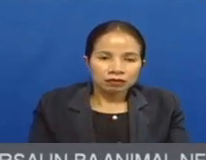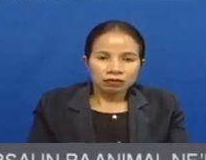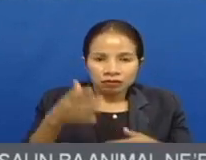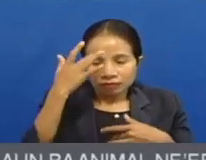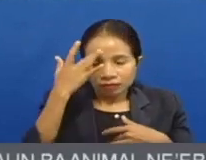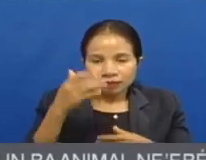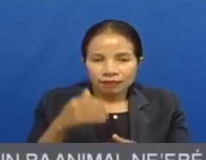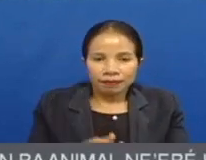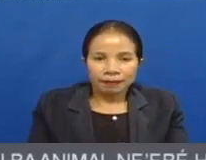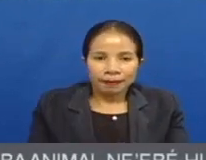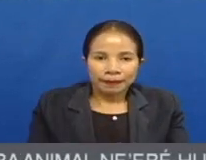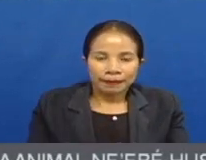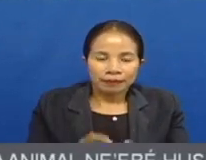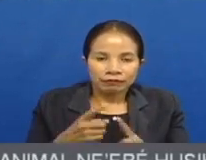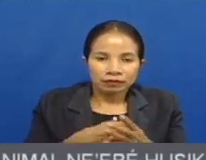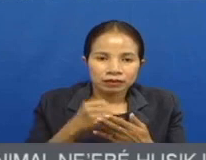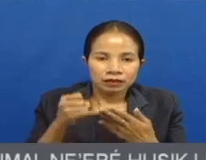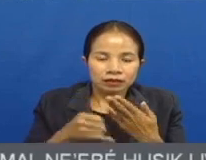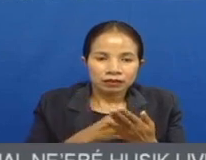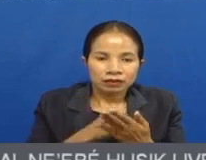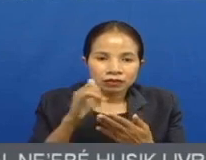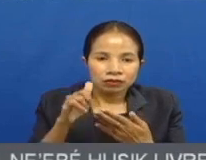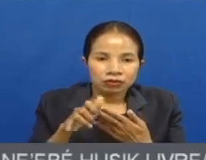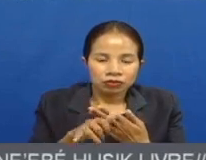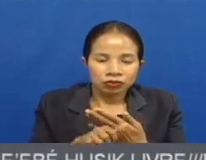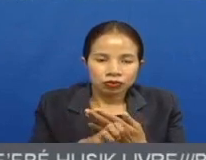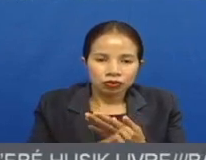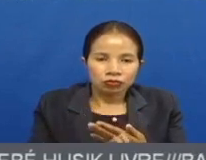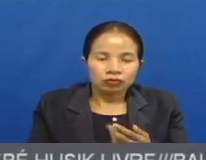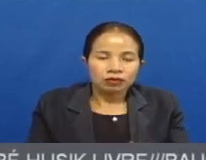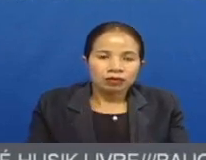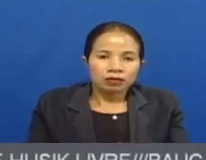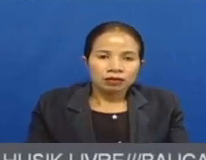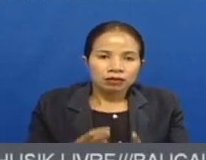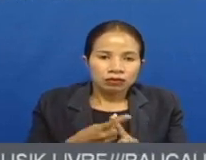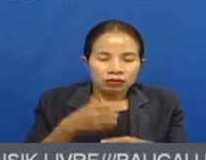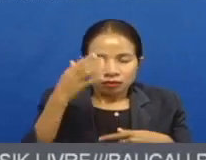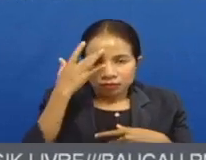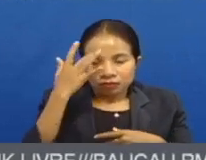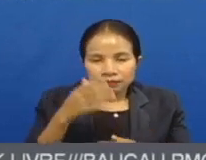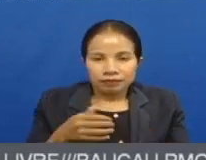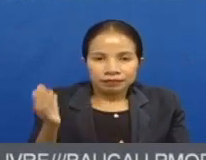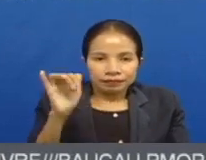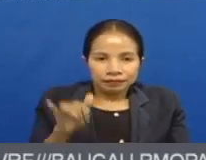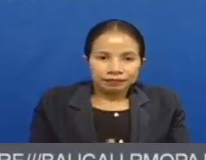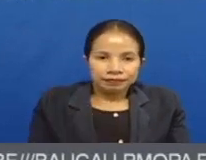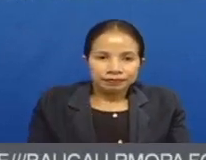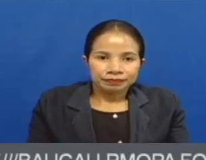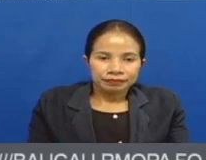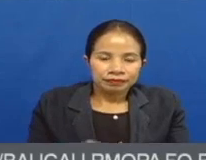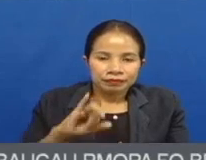moras durante fulang janeiro to bulang juni nia husi moras sirne